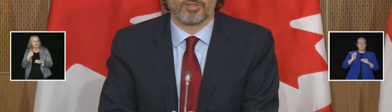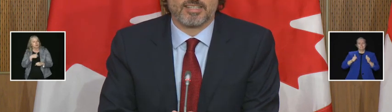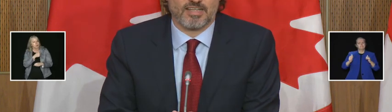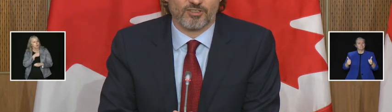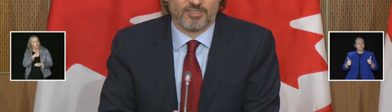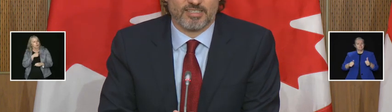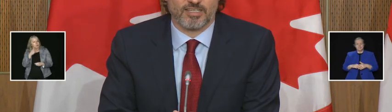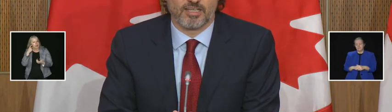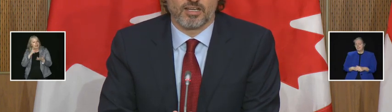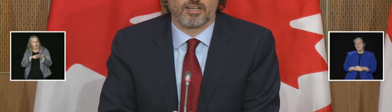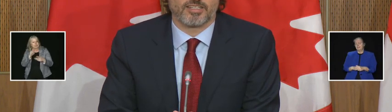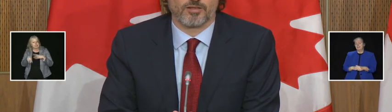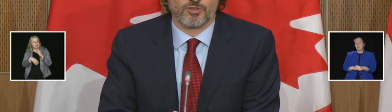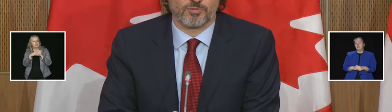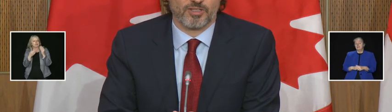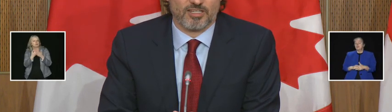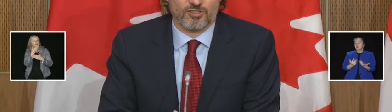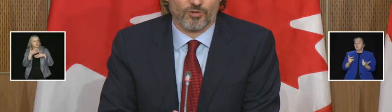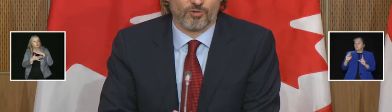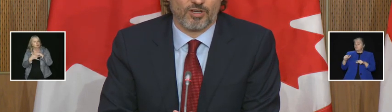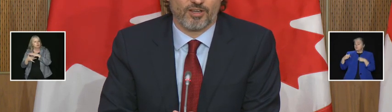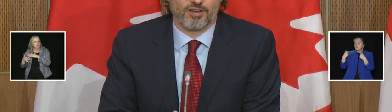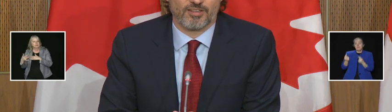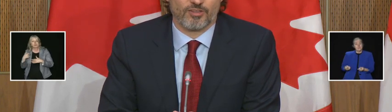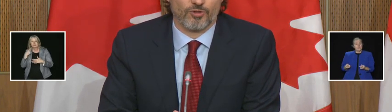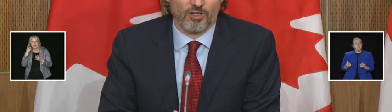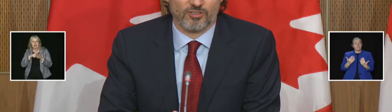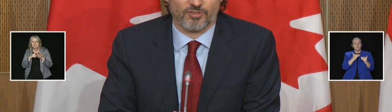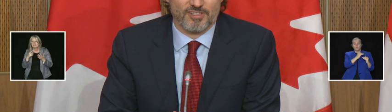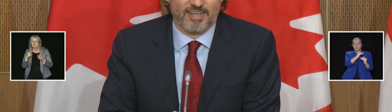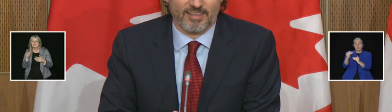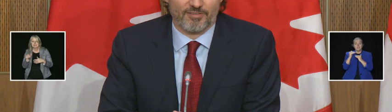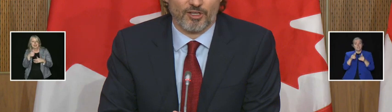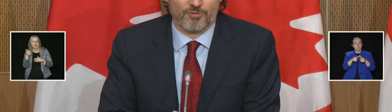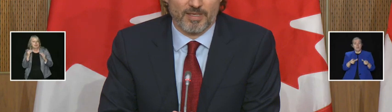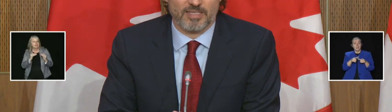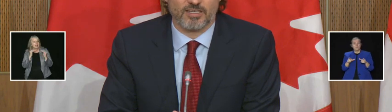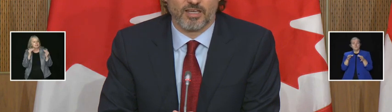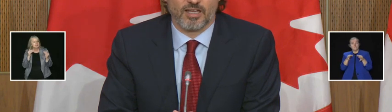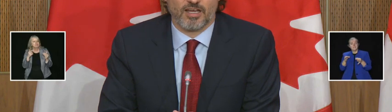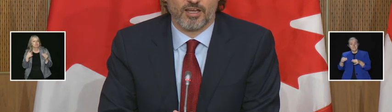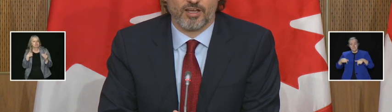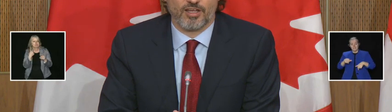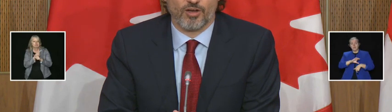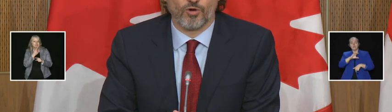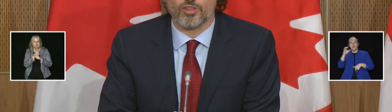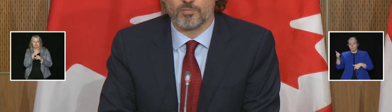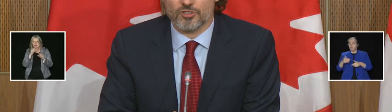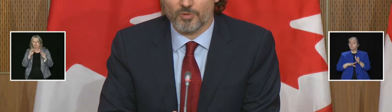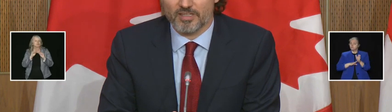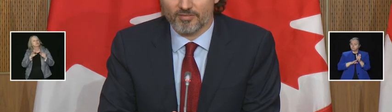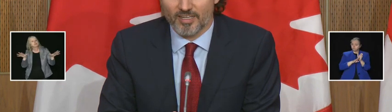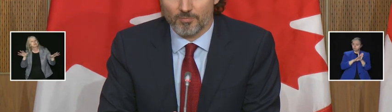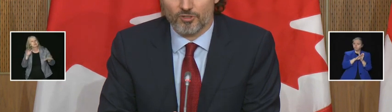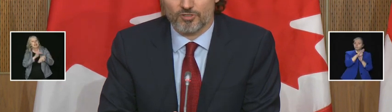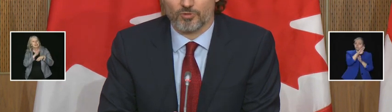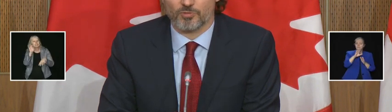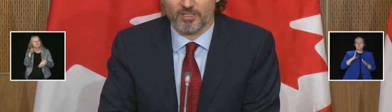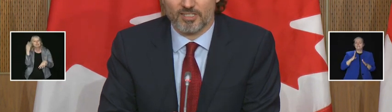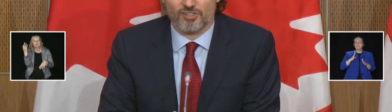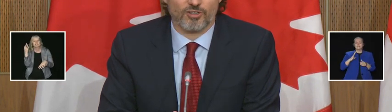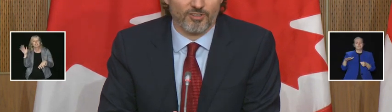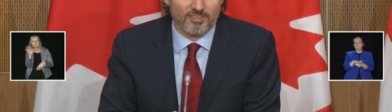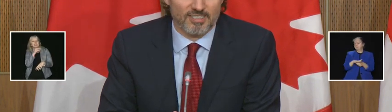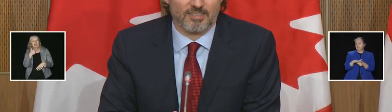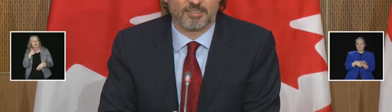toutes les avancées en termes de protection de nos langues officielles à travers le pays on a besoin d'en faire plus pour